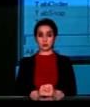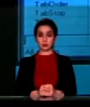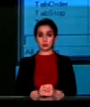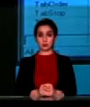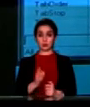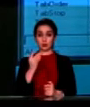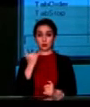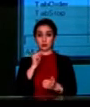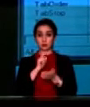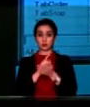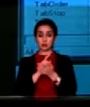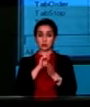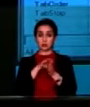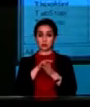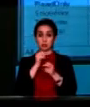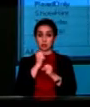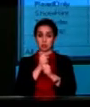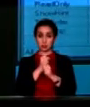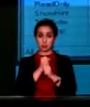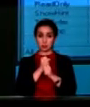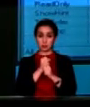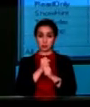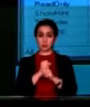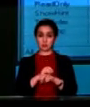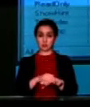Navbatda bajaradigan ishimiz esa